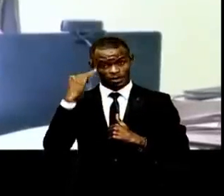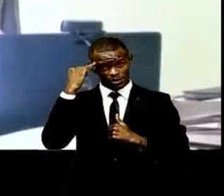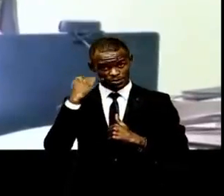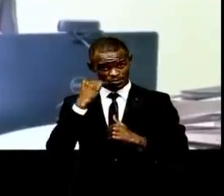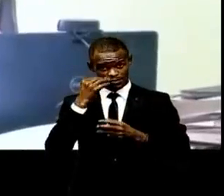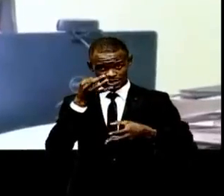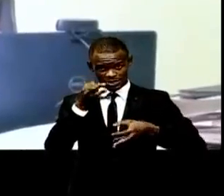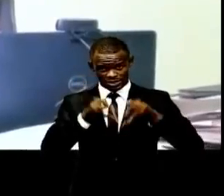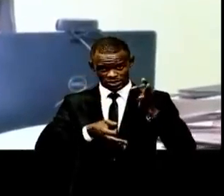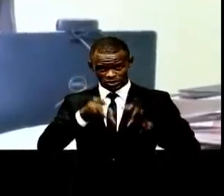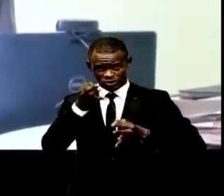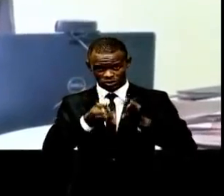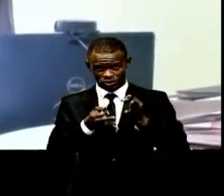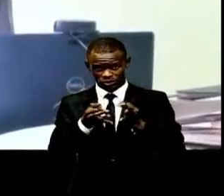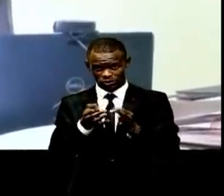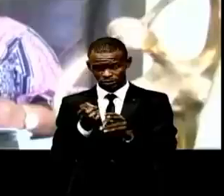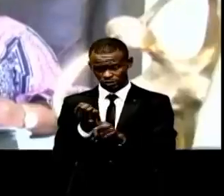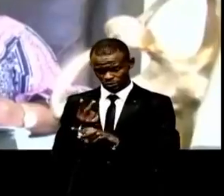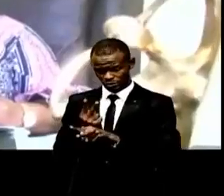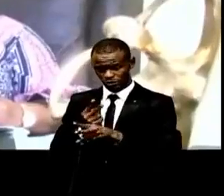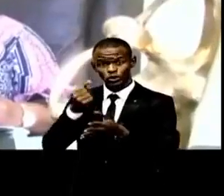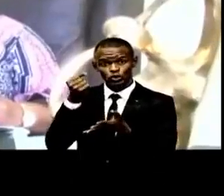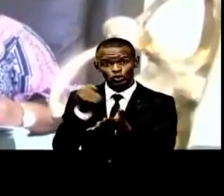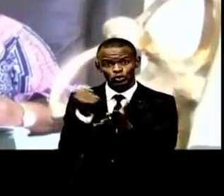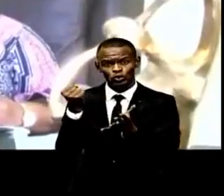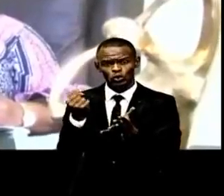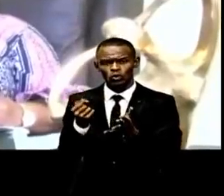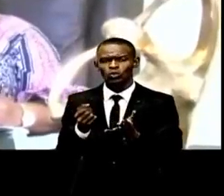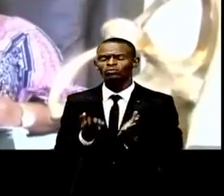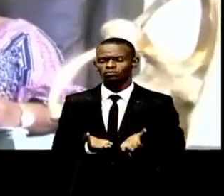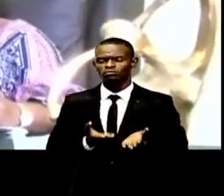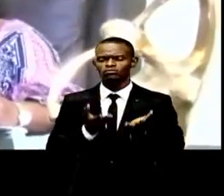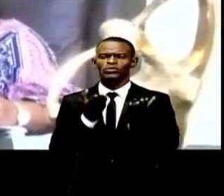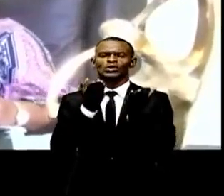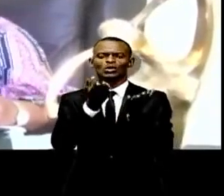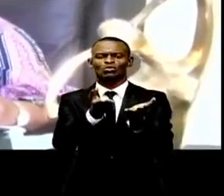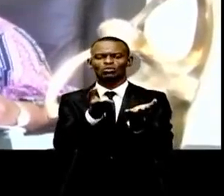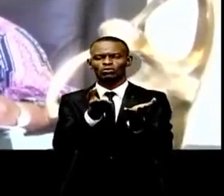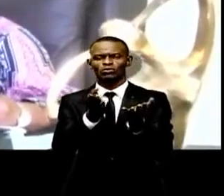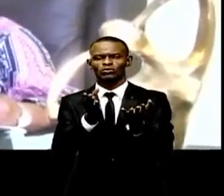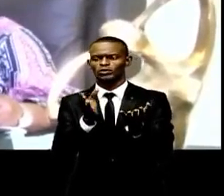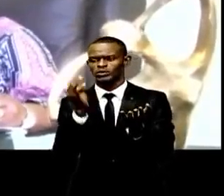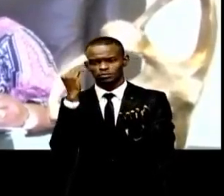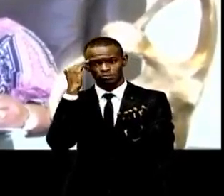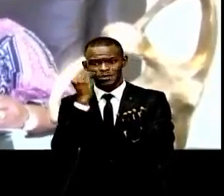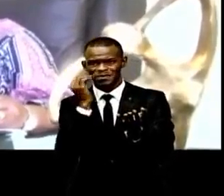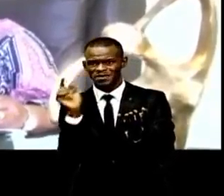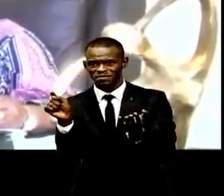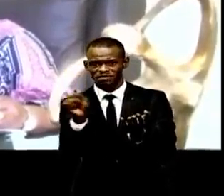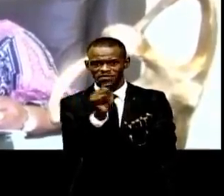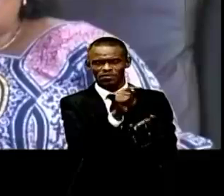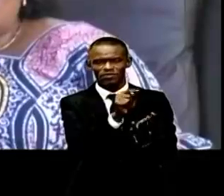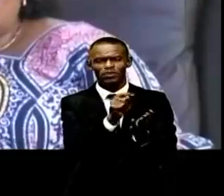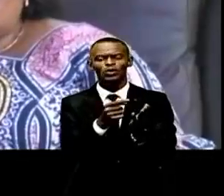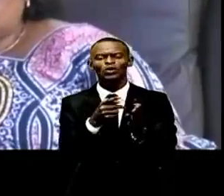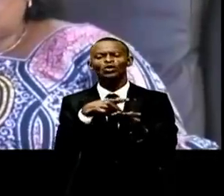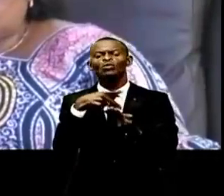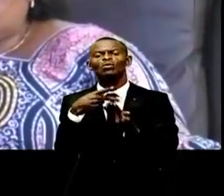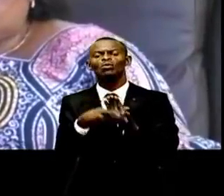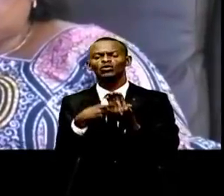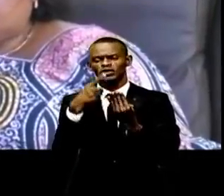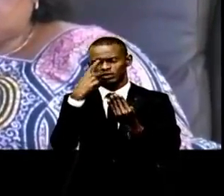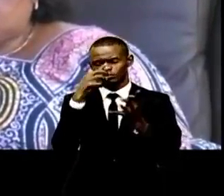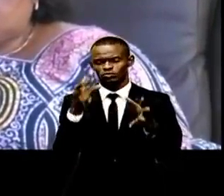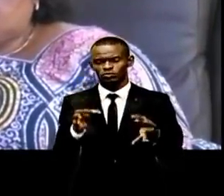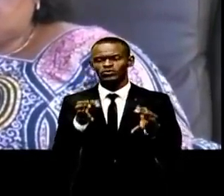Conseil le projet de loi autorisant la prorogation de l'état de siège dans les provinces de l'Ituri et du Nord-Kivu pour une période de 15